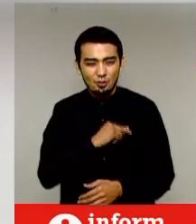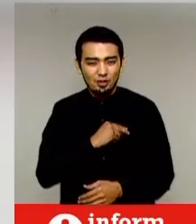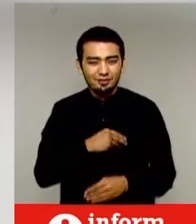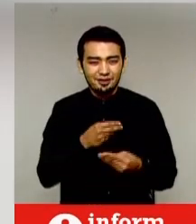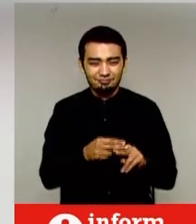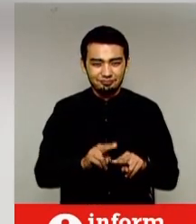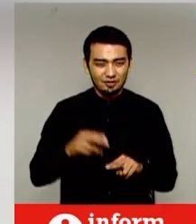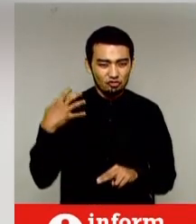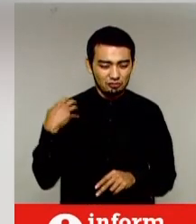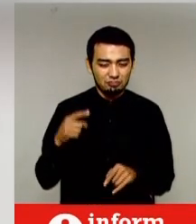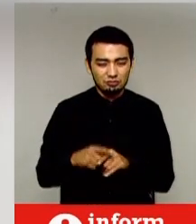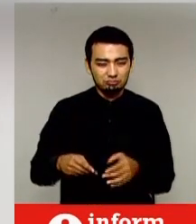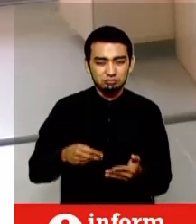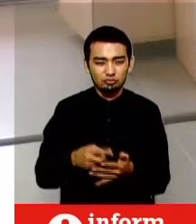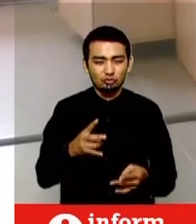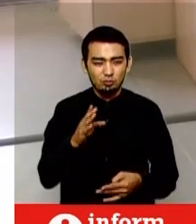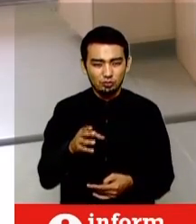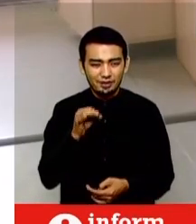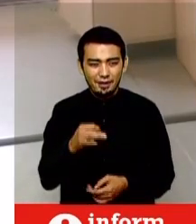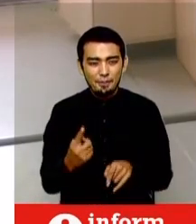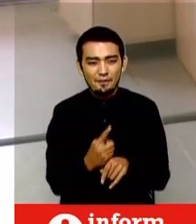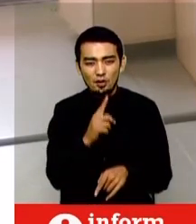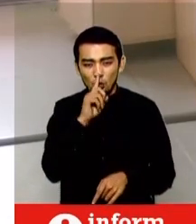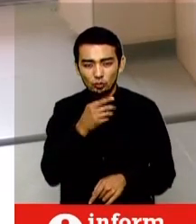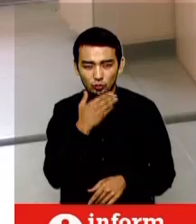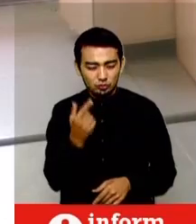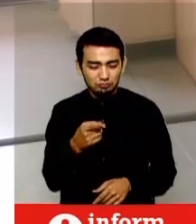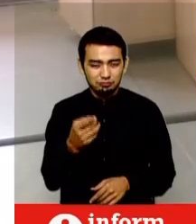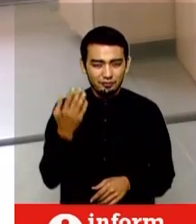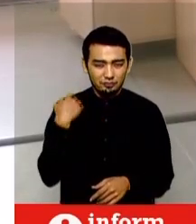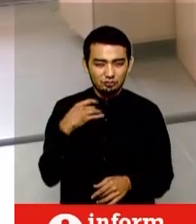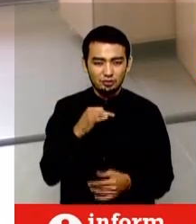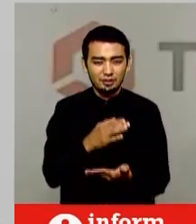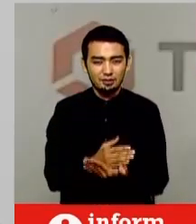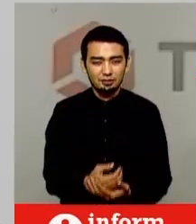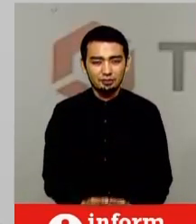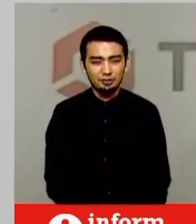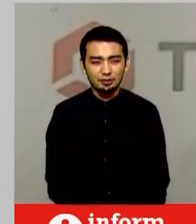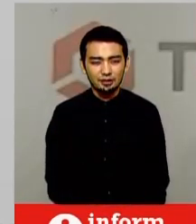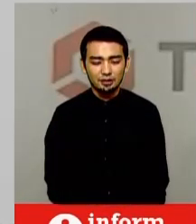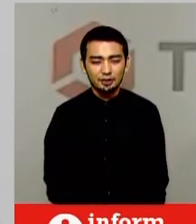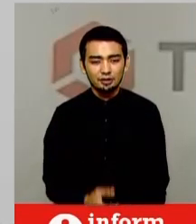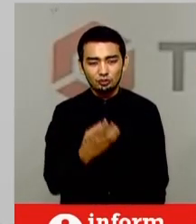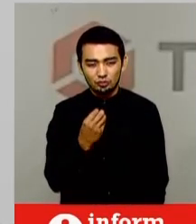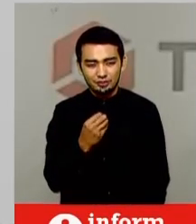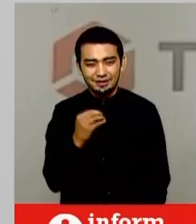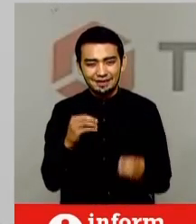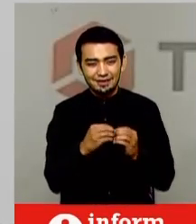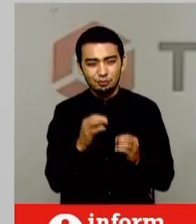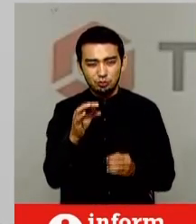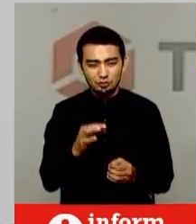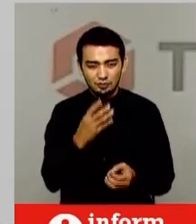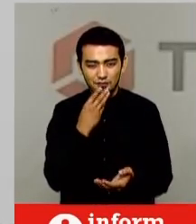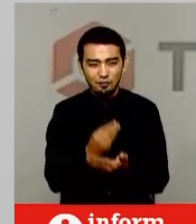работодателей. Эту новеллу в стране обсуждают не первый год, отмечают отечественные эксперты. Помимо того, что вы 10% со